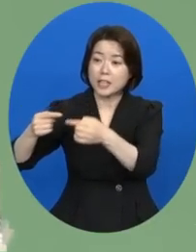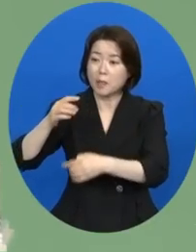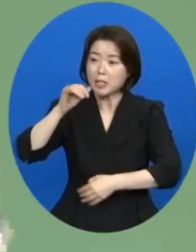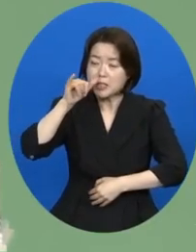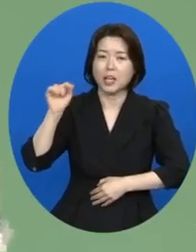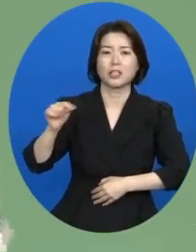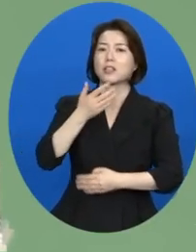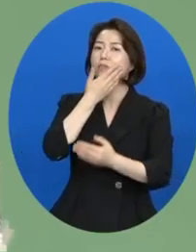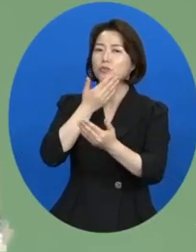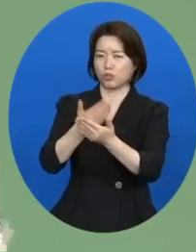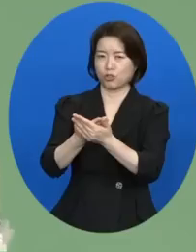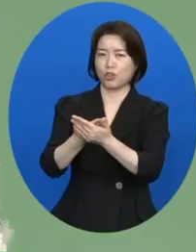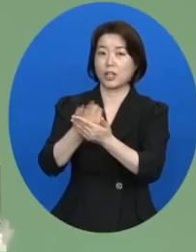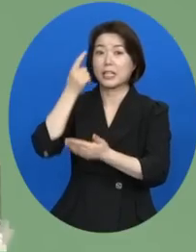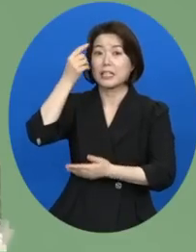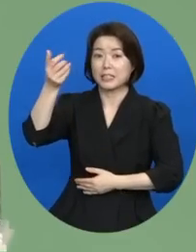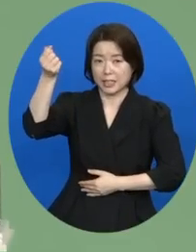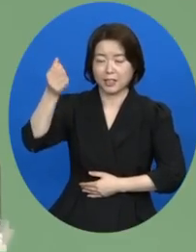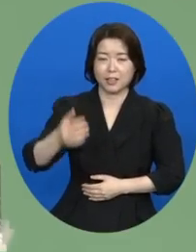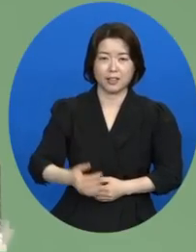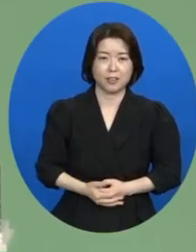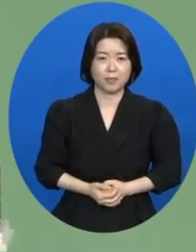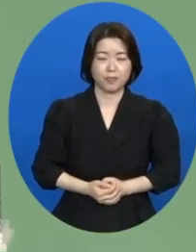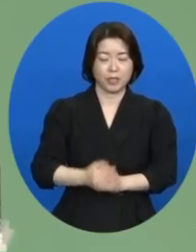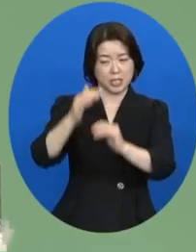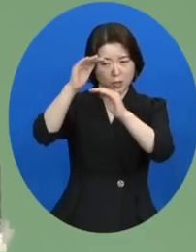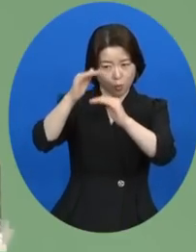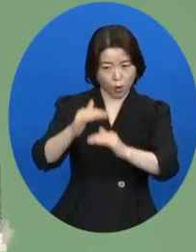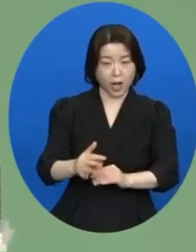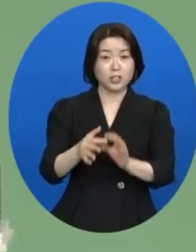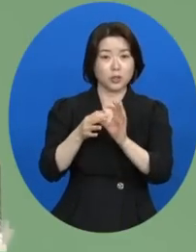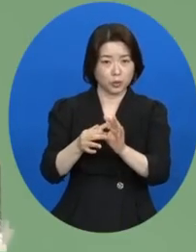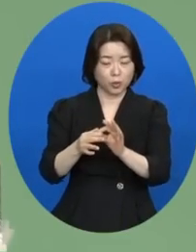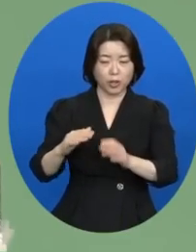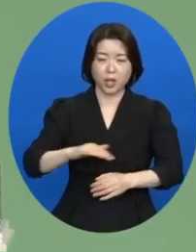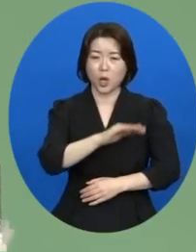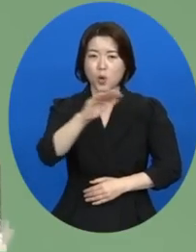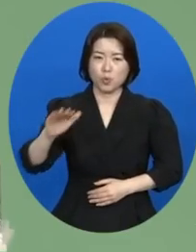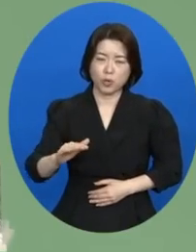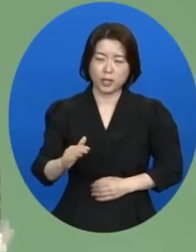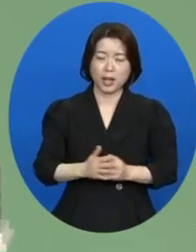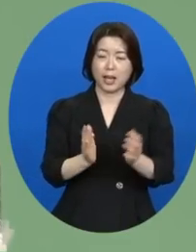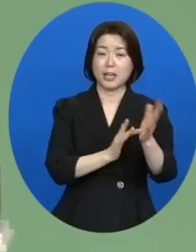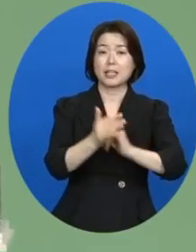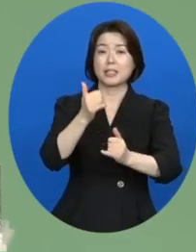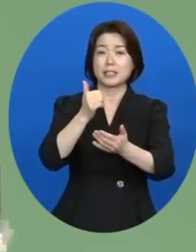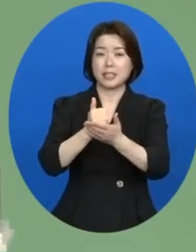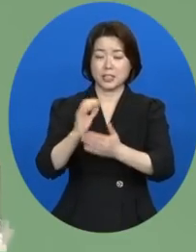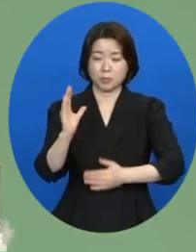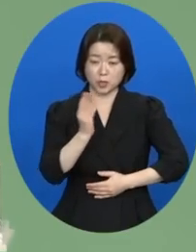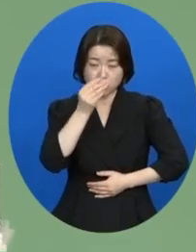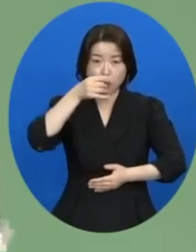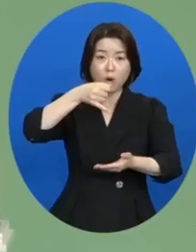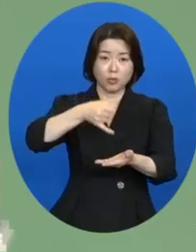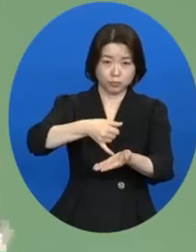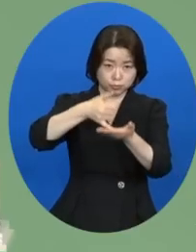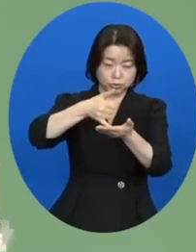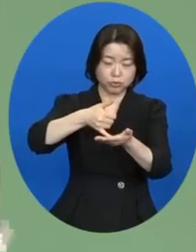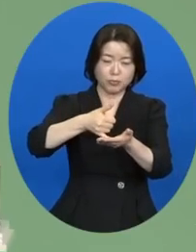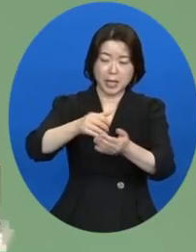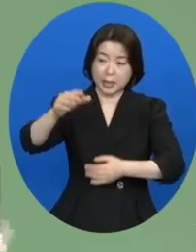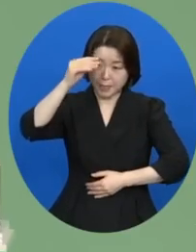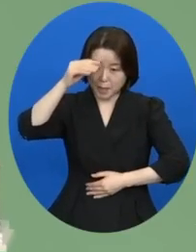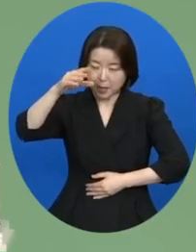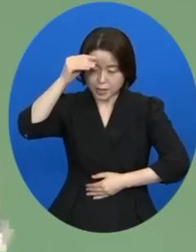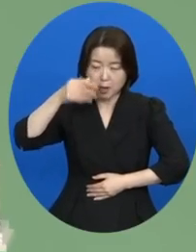것입니다. 그리고 이 과정을 통해 얼마나 우리가 예수님의 성품을 닮아가는